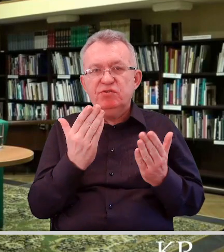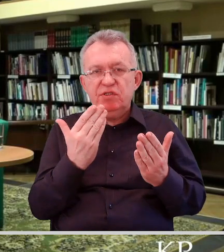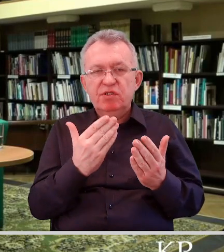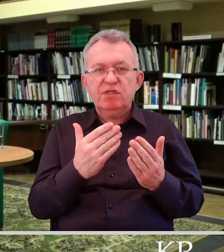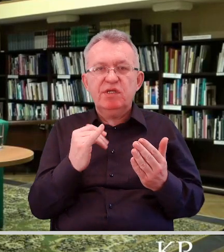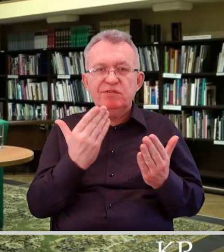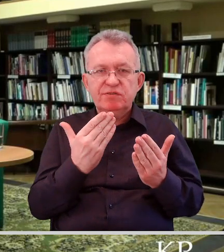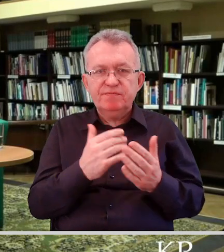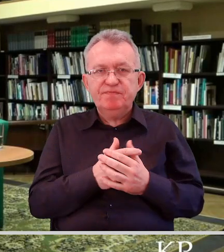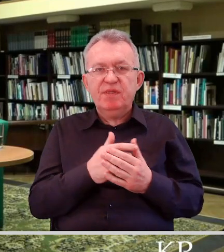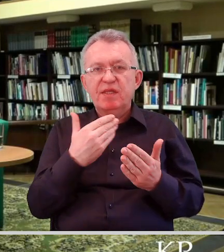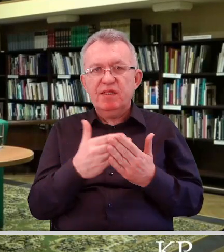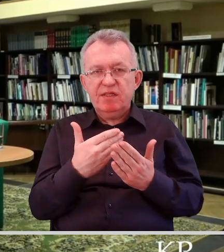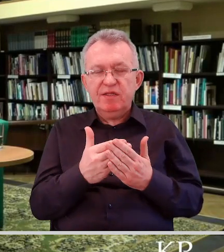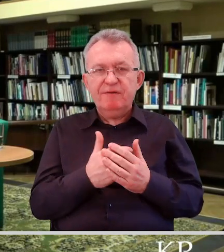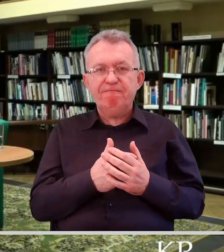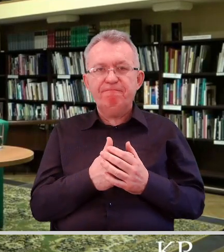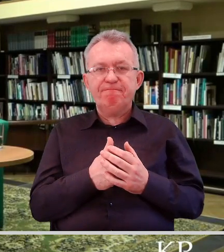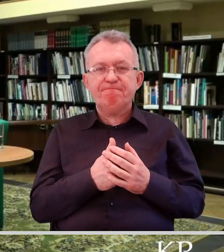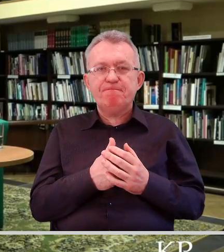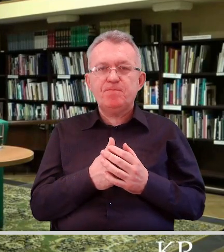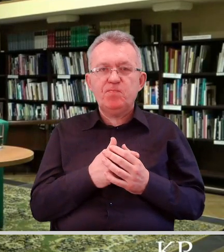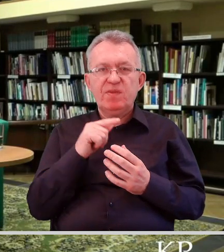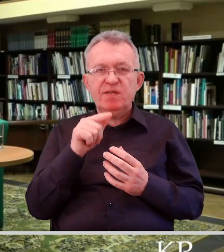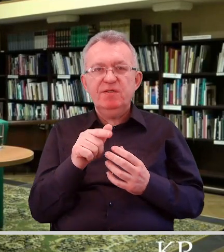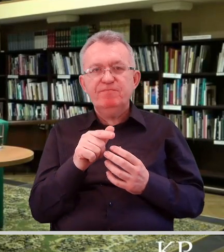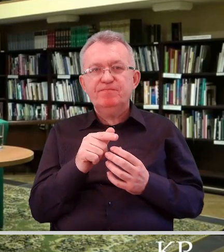ani czytelniczek, dlatego zresztą z takim